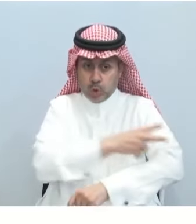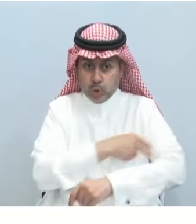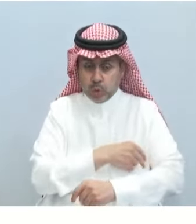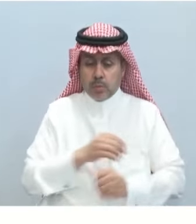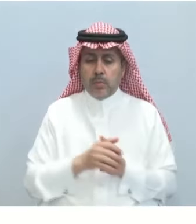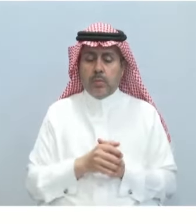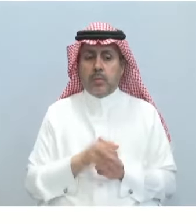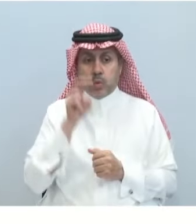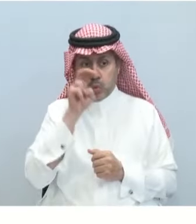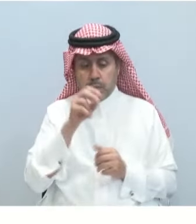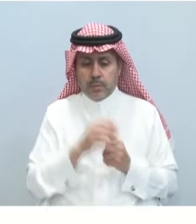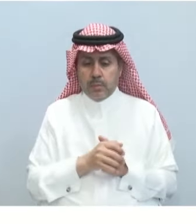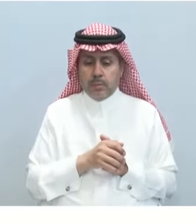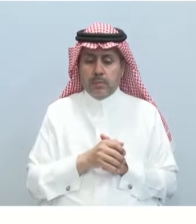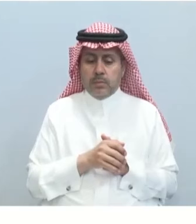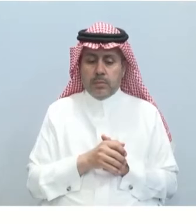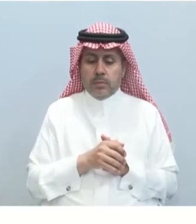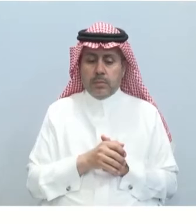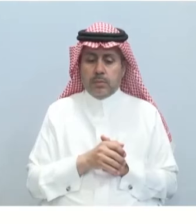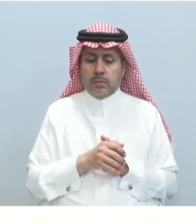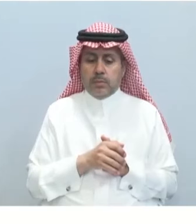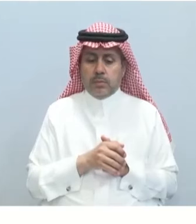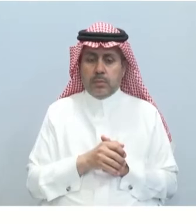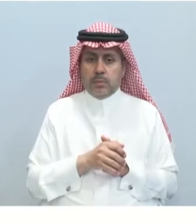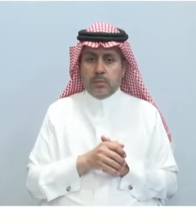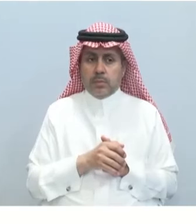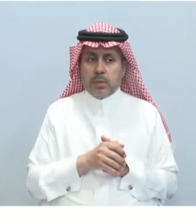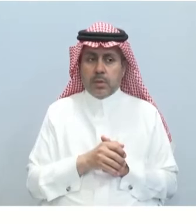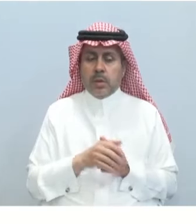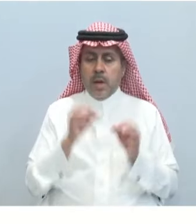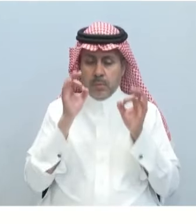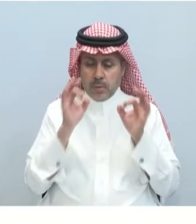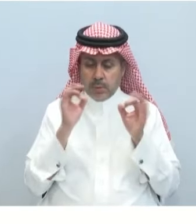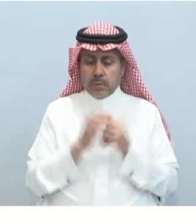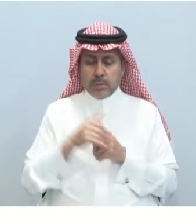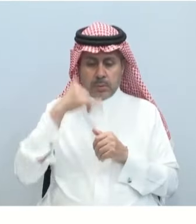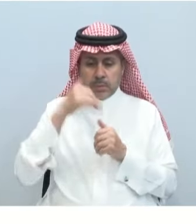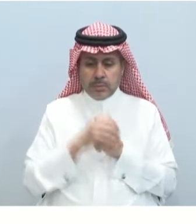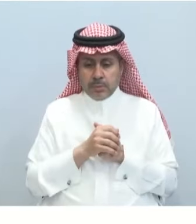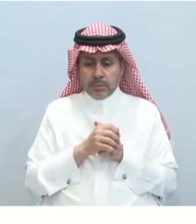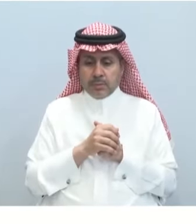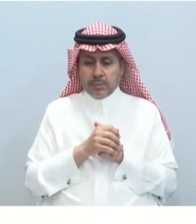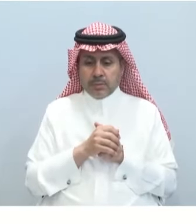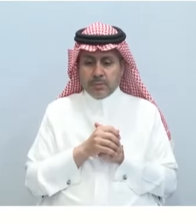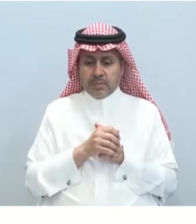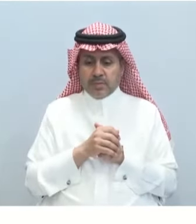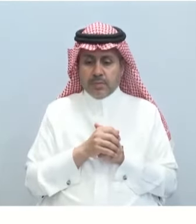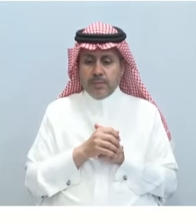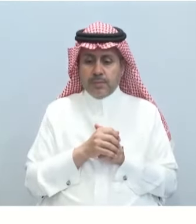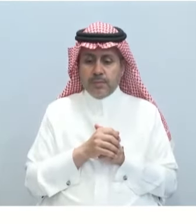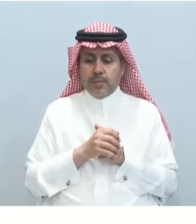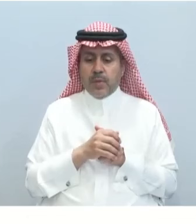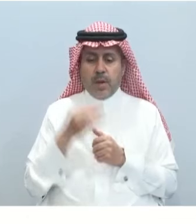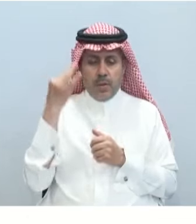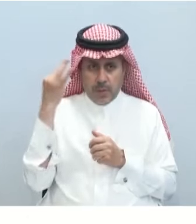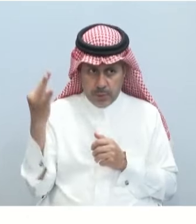بها وتحدد الا اجراءات التبليغ فاذا لابد ان يكون هناك تبليغ في الحاله الدراسيه